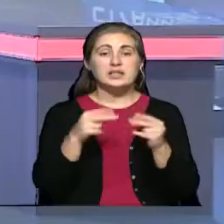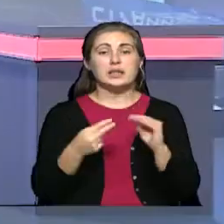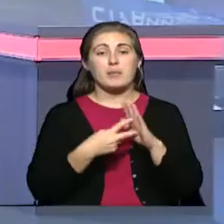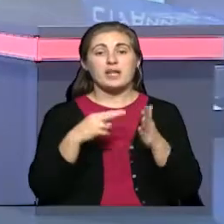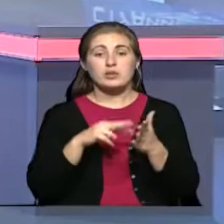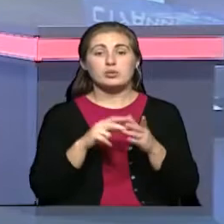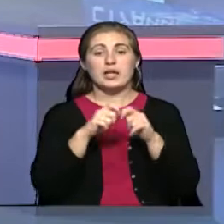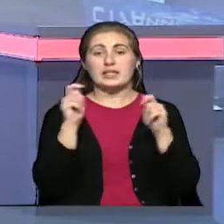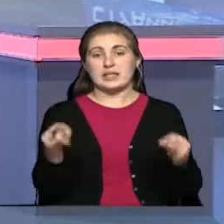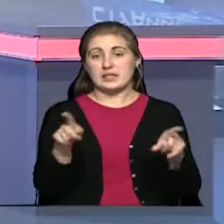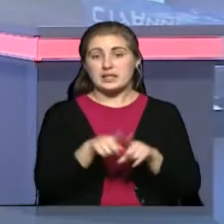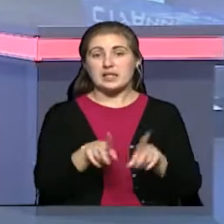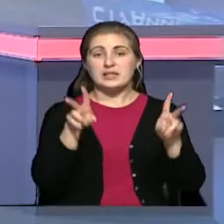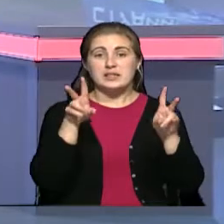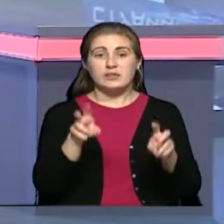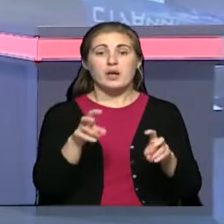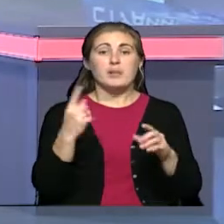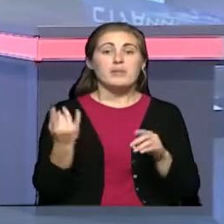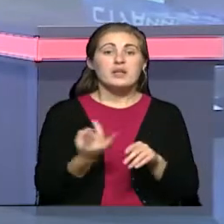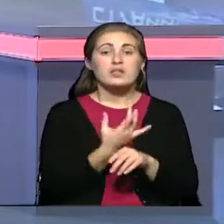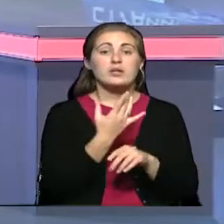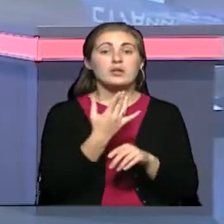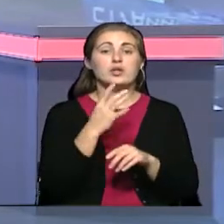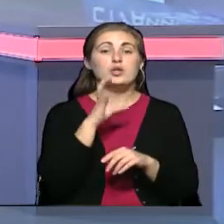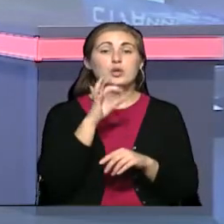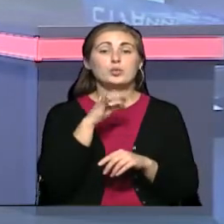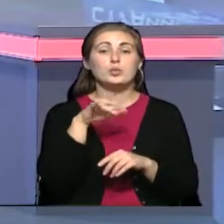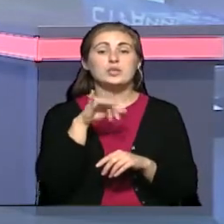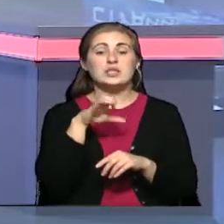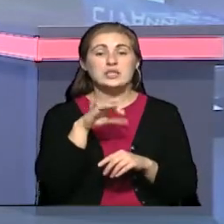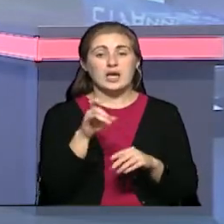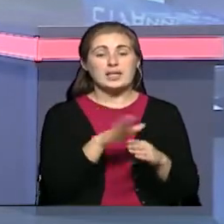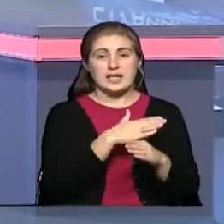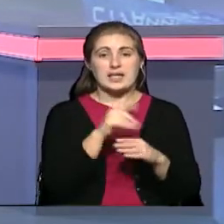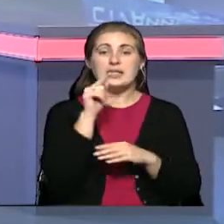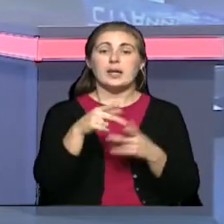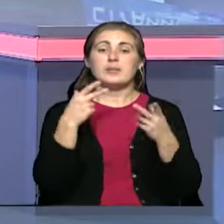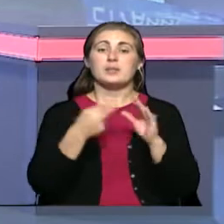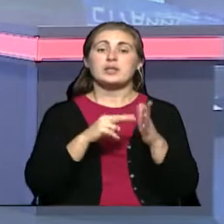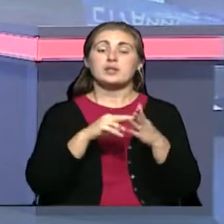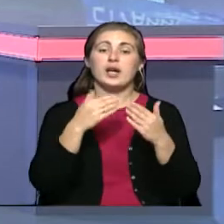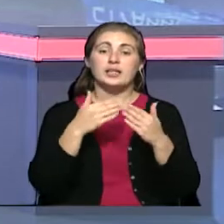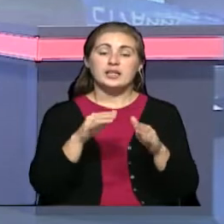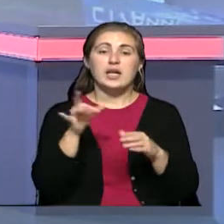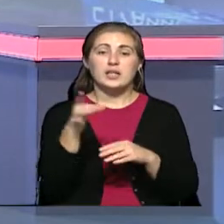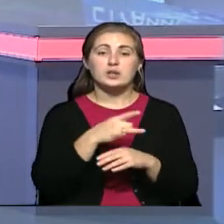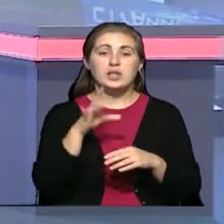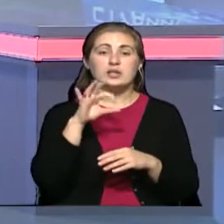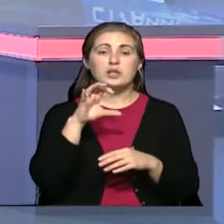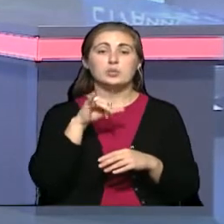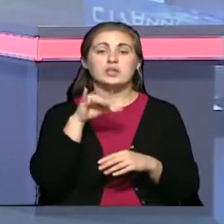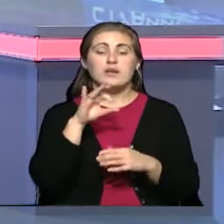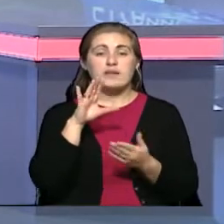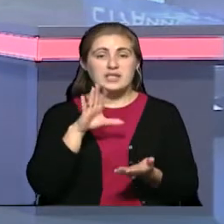планируется открытие так называемых первичных сосудистых отделений, там, где планируется открытие регионального сосудистого центра, там,